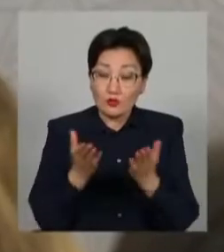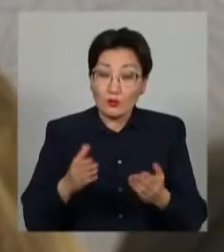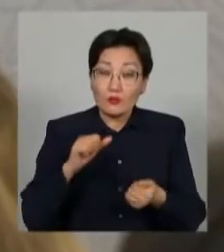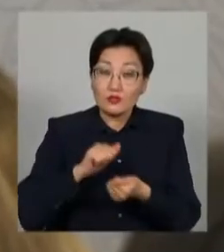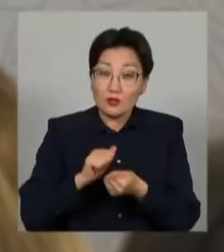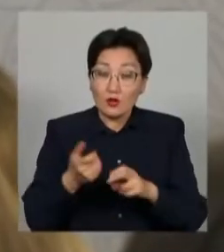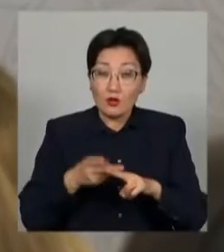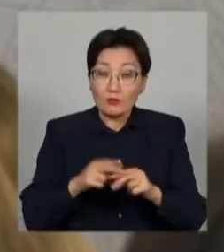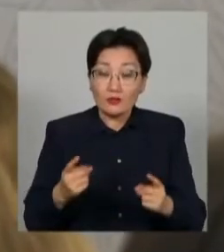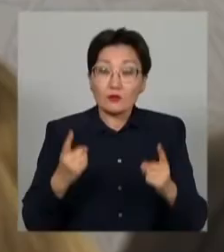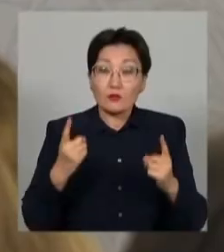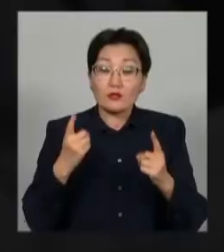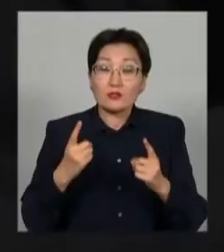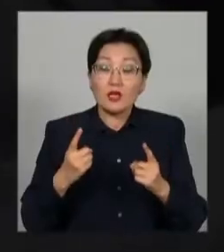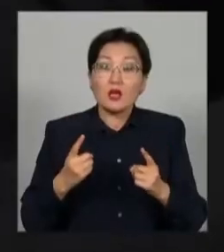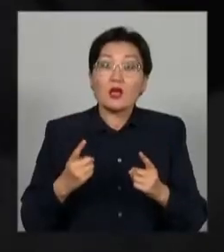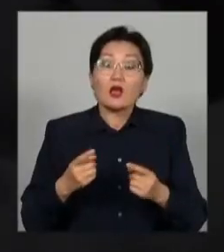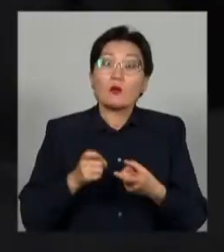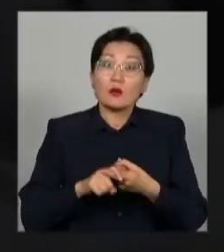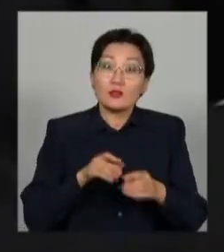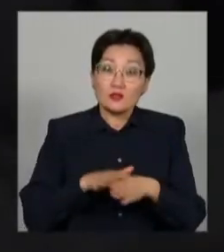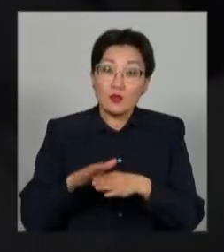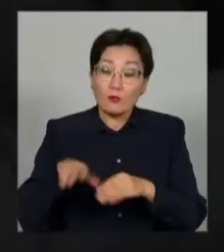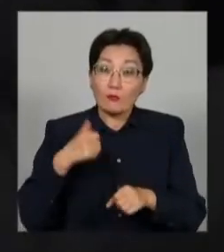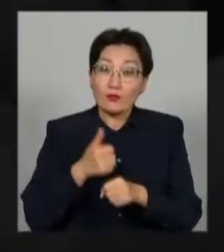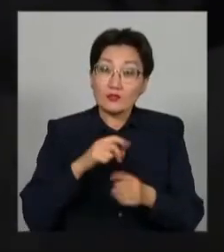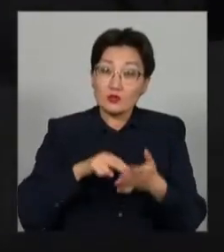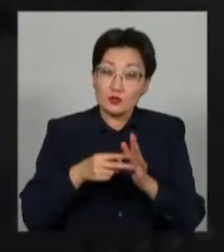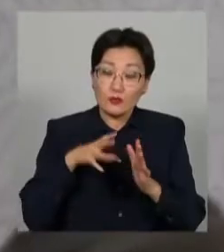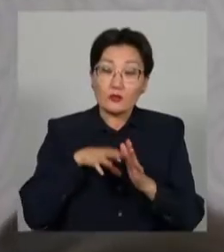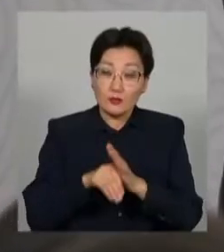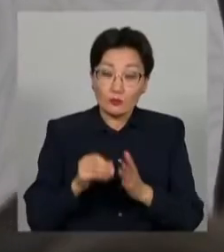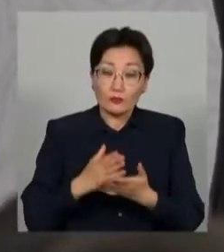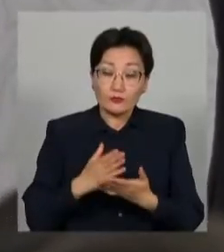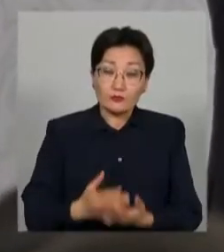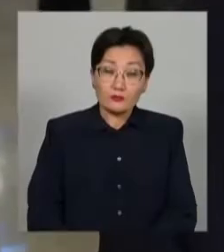шығуы да осы айтулы датада жүзеге асқан басты жоспарлардың бірі болып отыр.